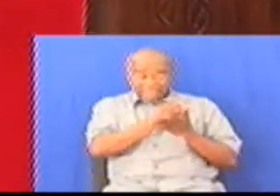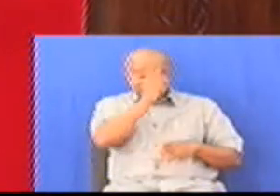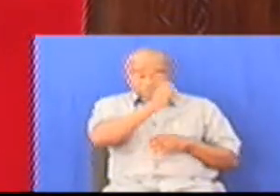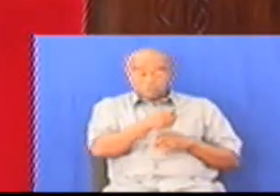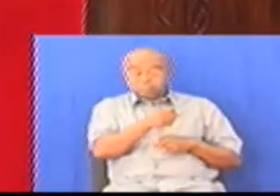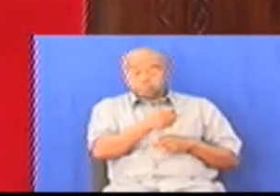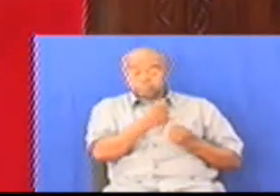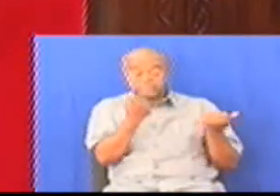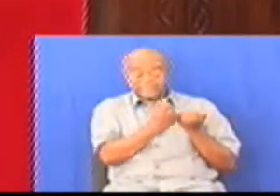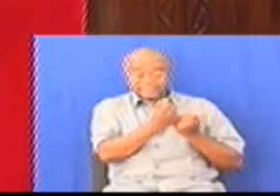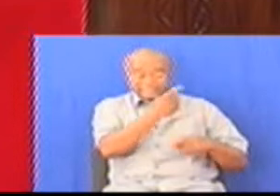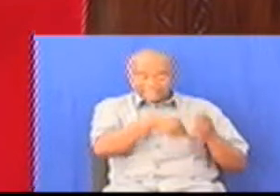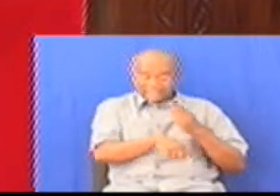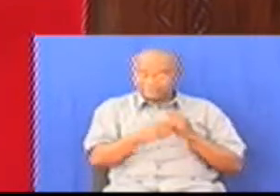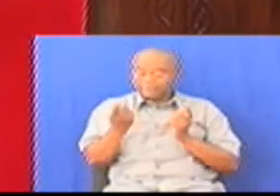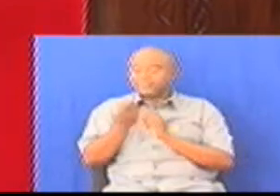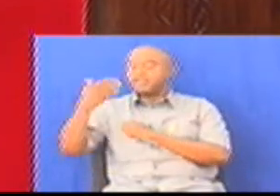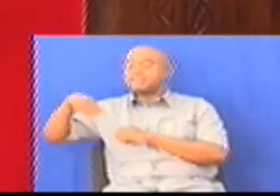maalum ya kiuchumi.